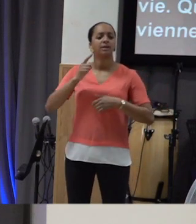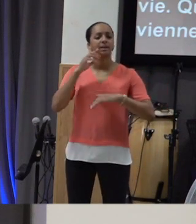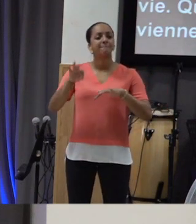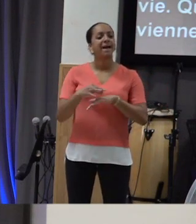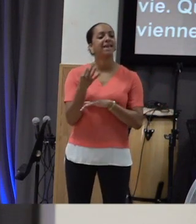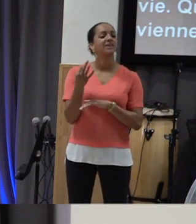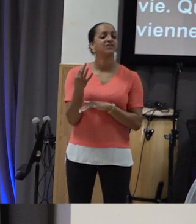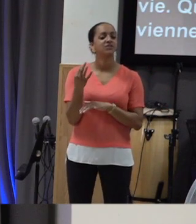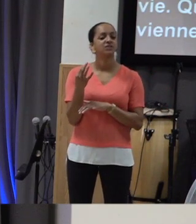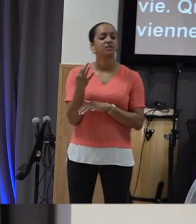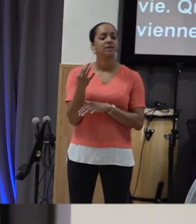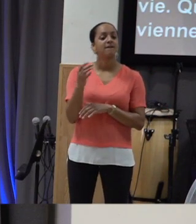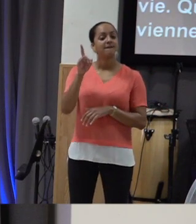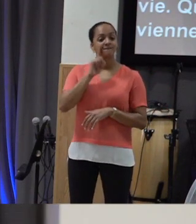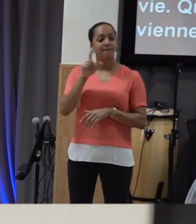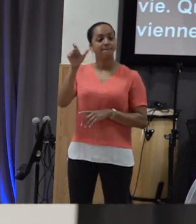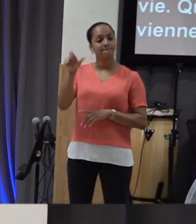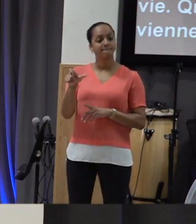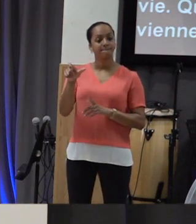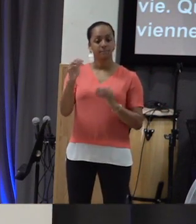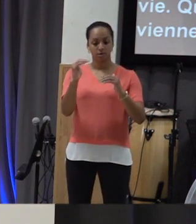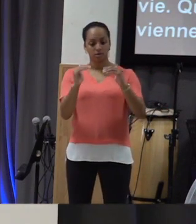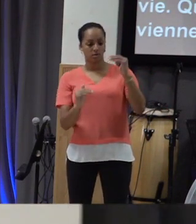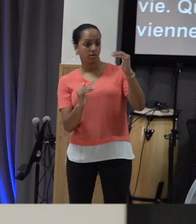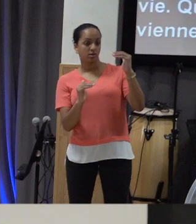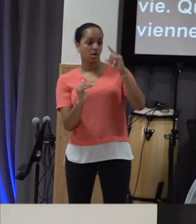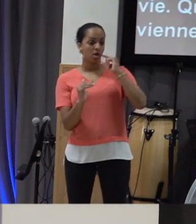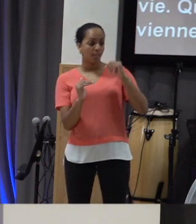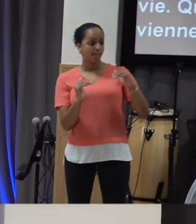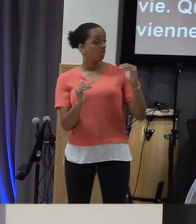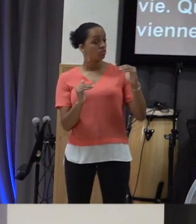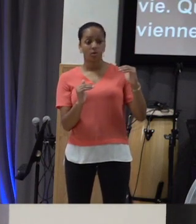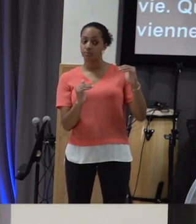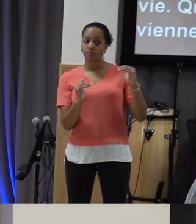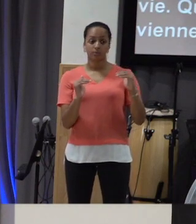n'était pas un sexe faible. La femme est un sexe plus faible. Ça veut